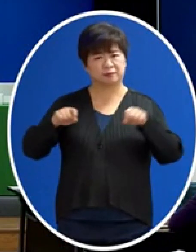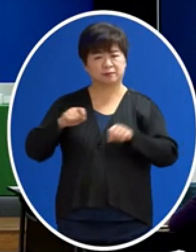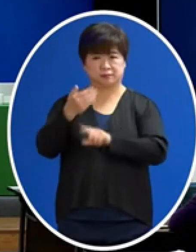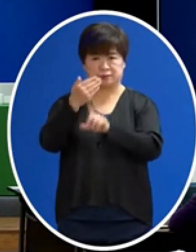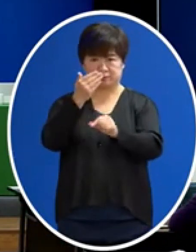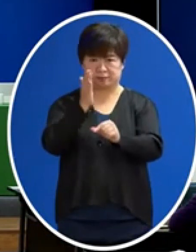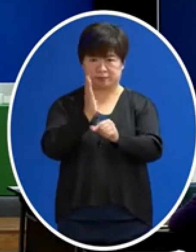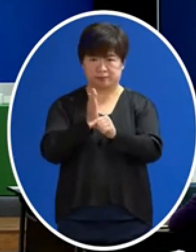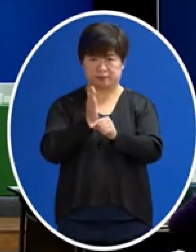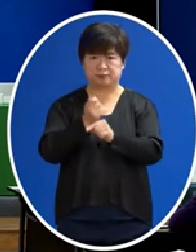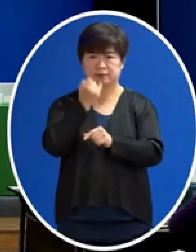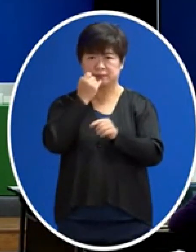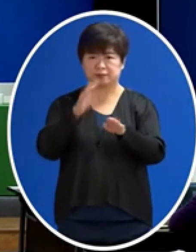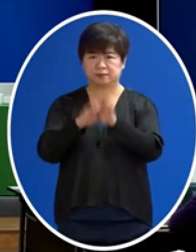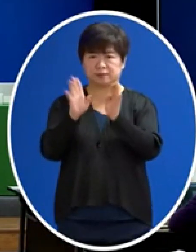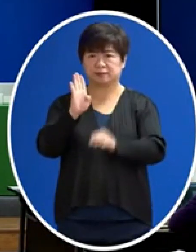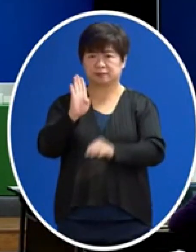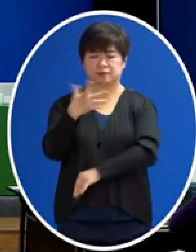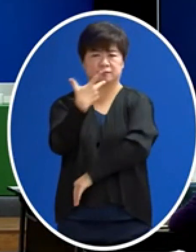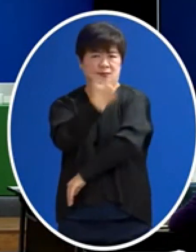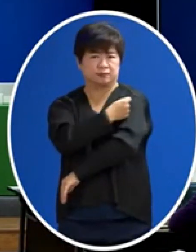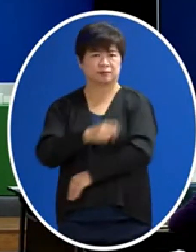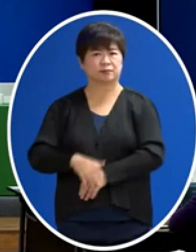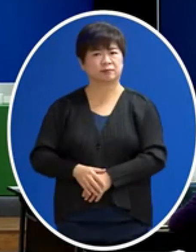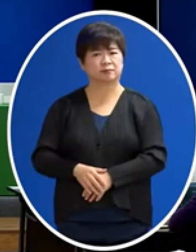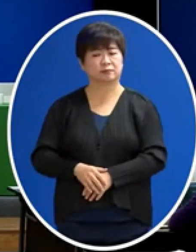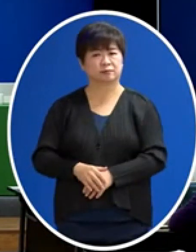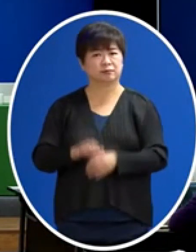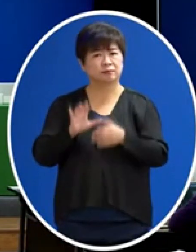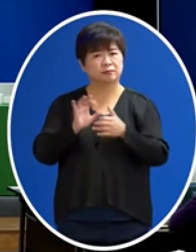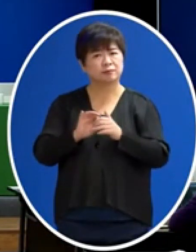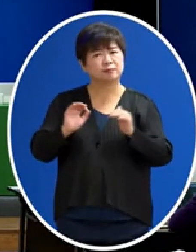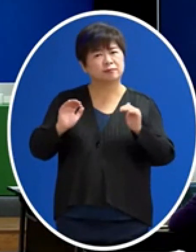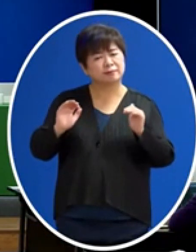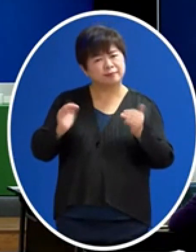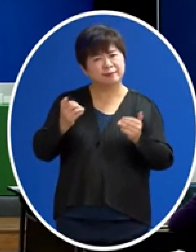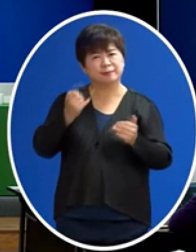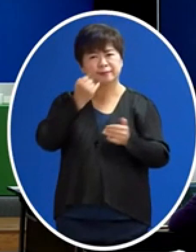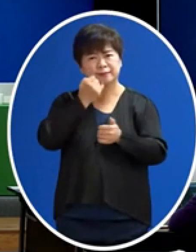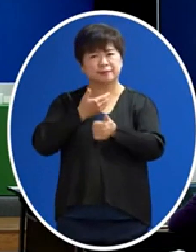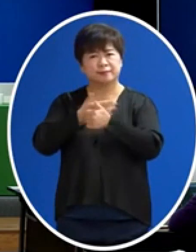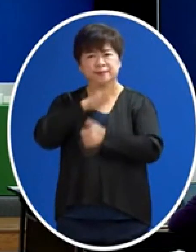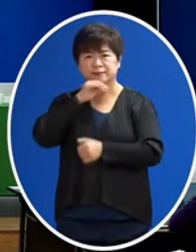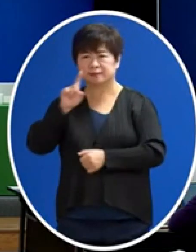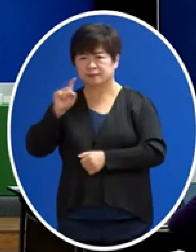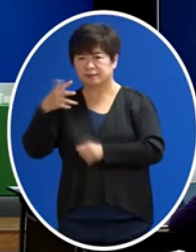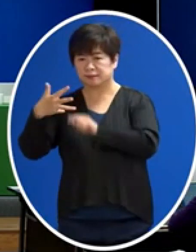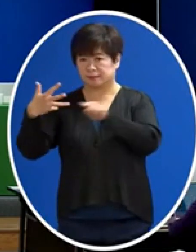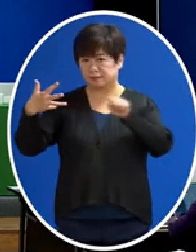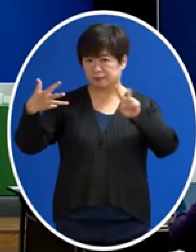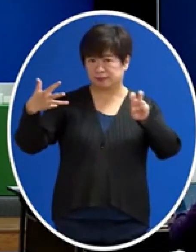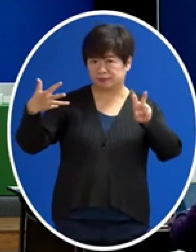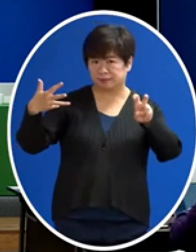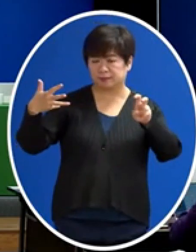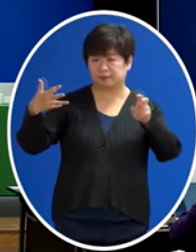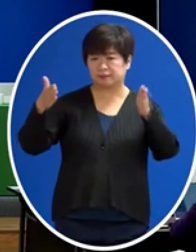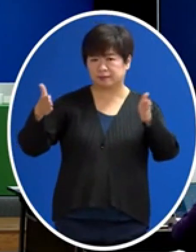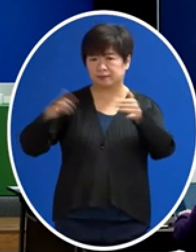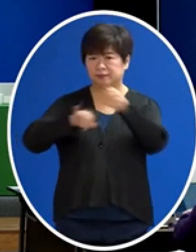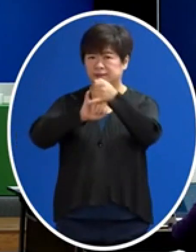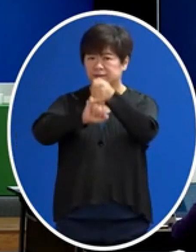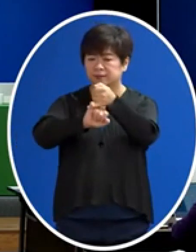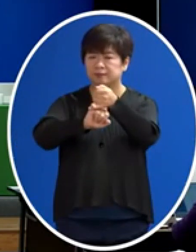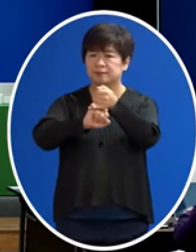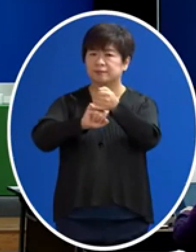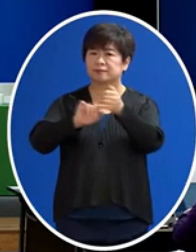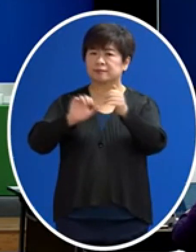能有机会开打 BNT 疫苗，那所以想就是说，所以最快可以开放18到22岁。就是预约是不是大